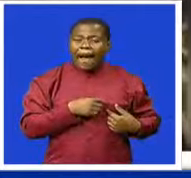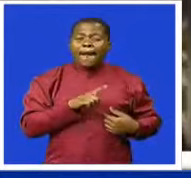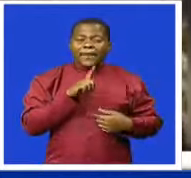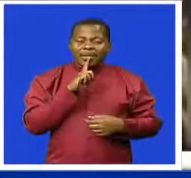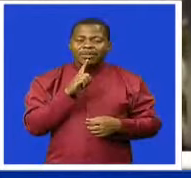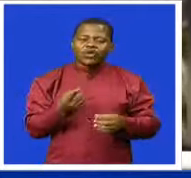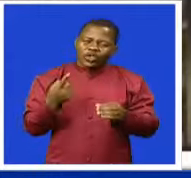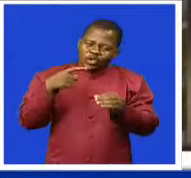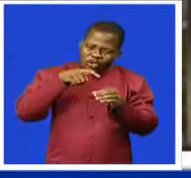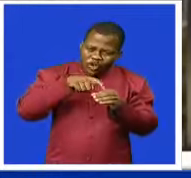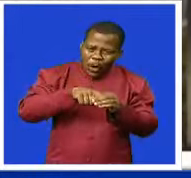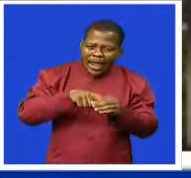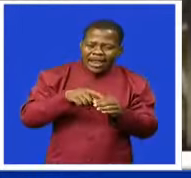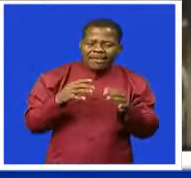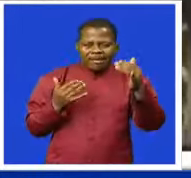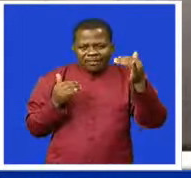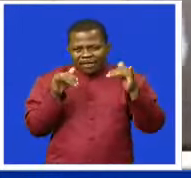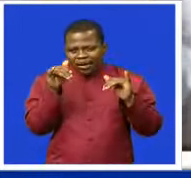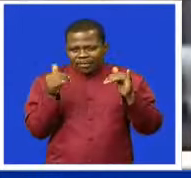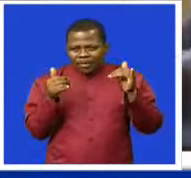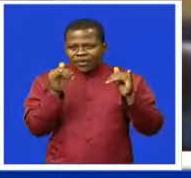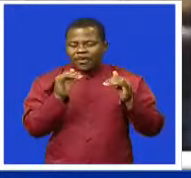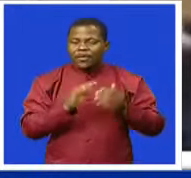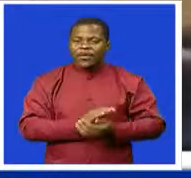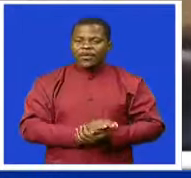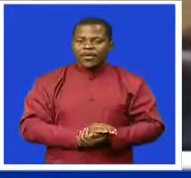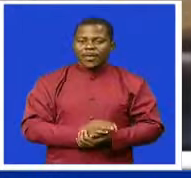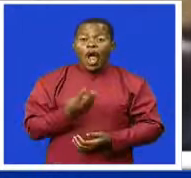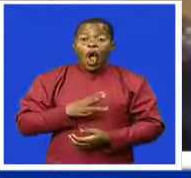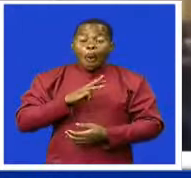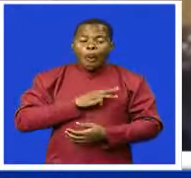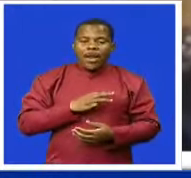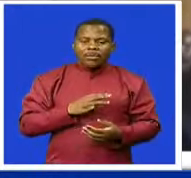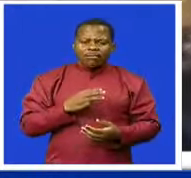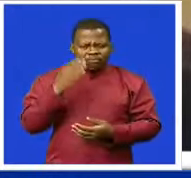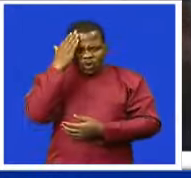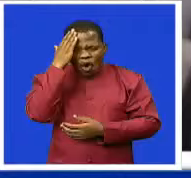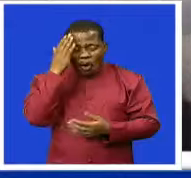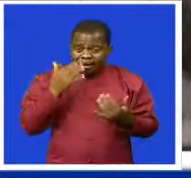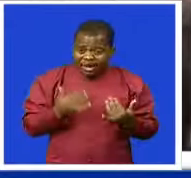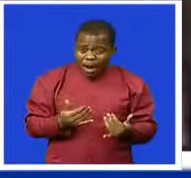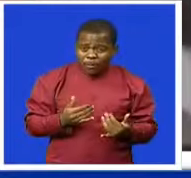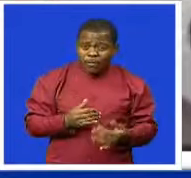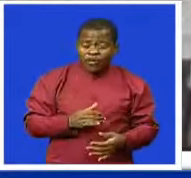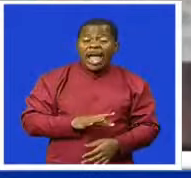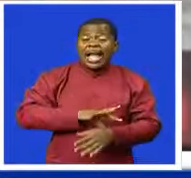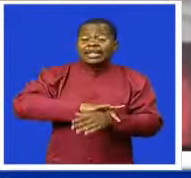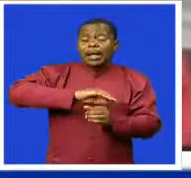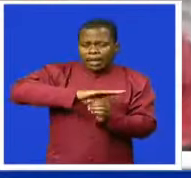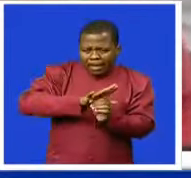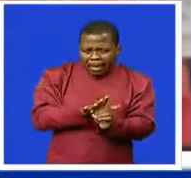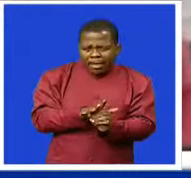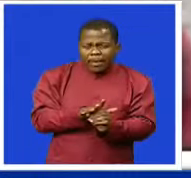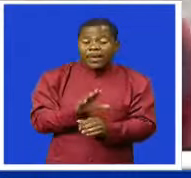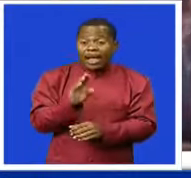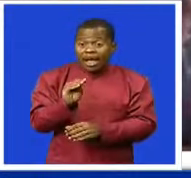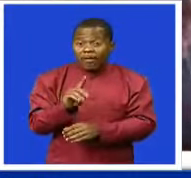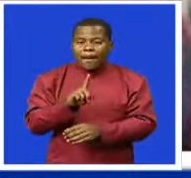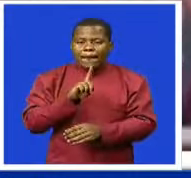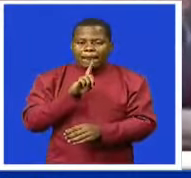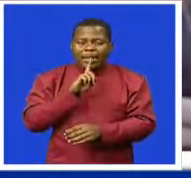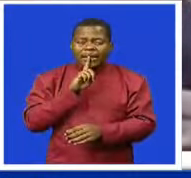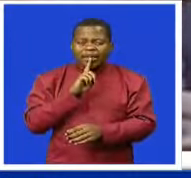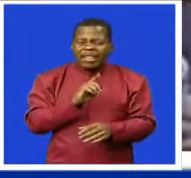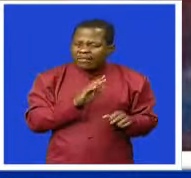kumsa kwaNkulunkulu siyati kona ukuthi isikhathi seCOVID-19 umatima for us since we are going to have our first experience on working with